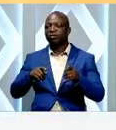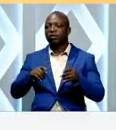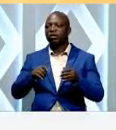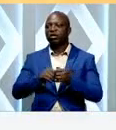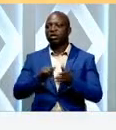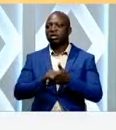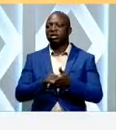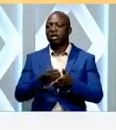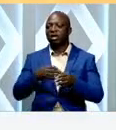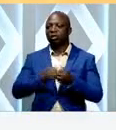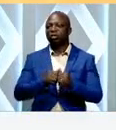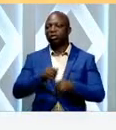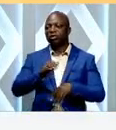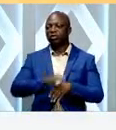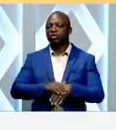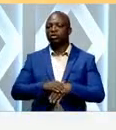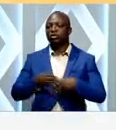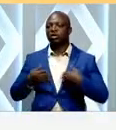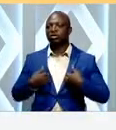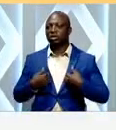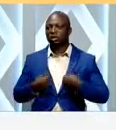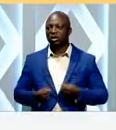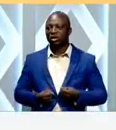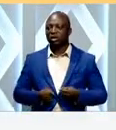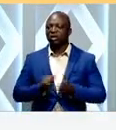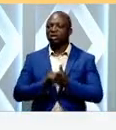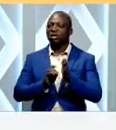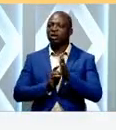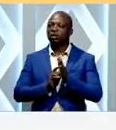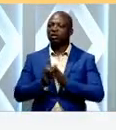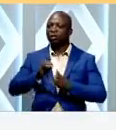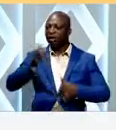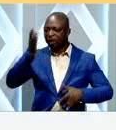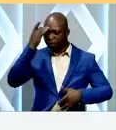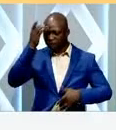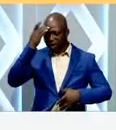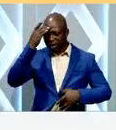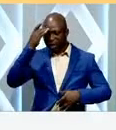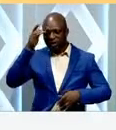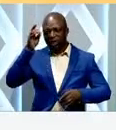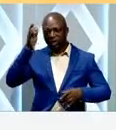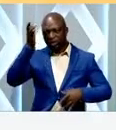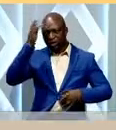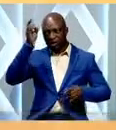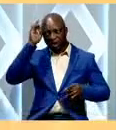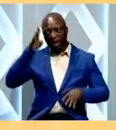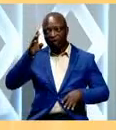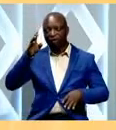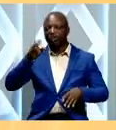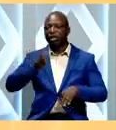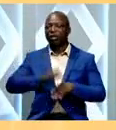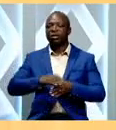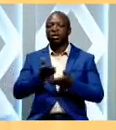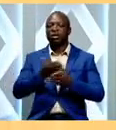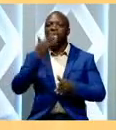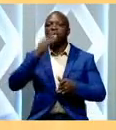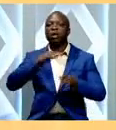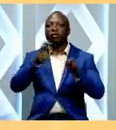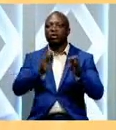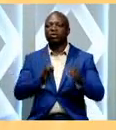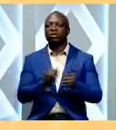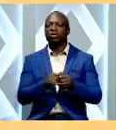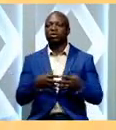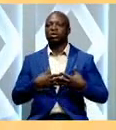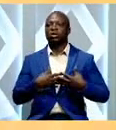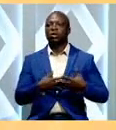notre santé. Ça développe des maladies cancérogènes, ça crée des malformations de poumons. Pour